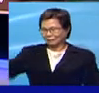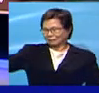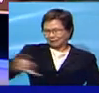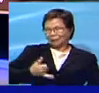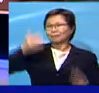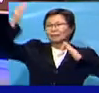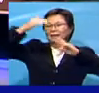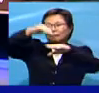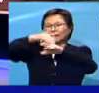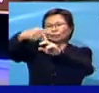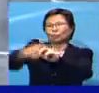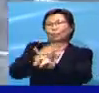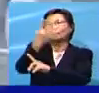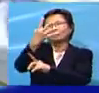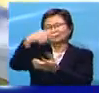Bulan